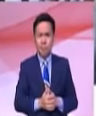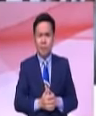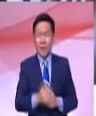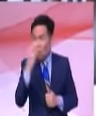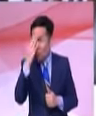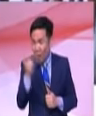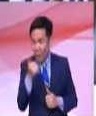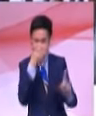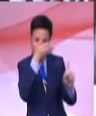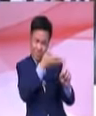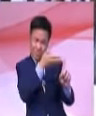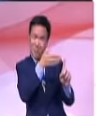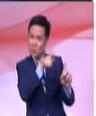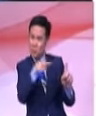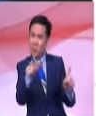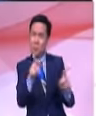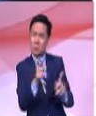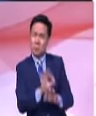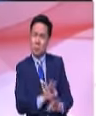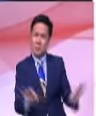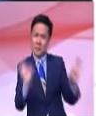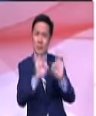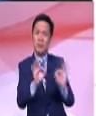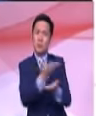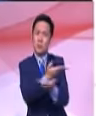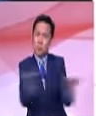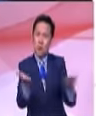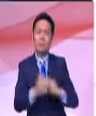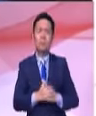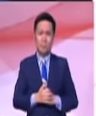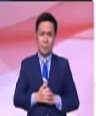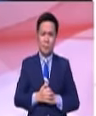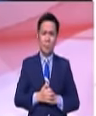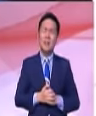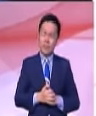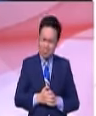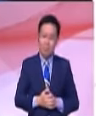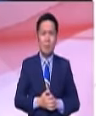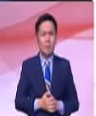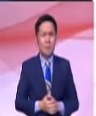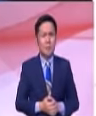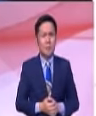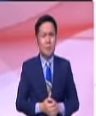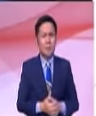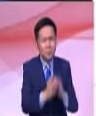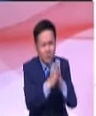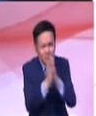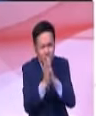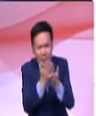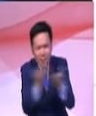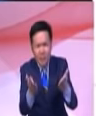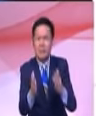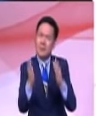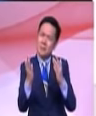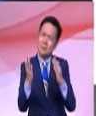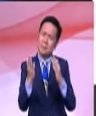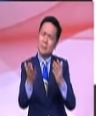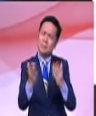demi kebaikan bersama. So I'm appealing to everyone, work together